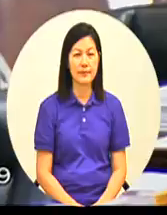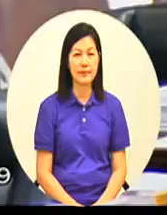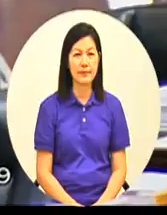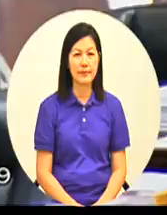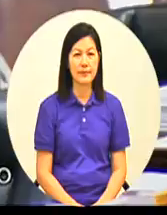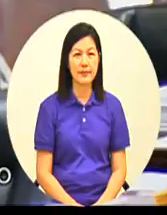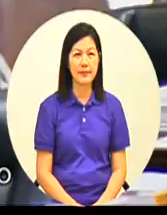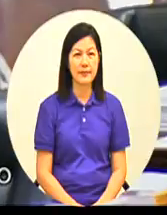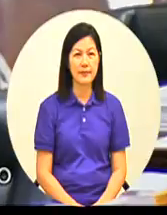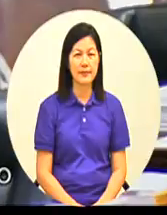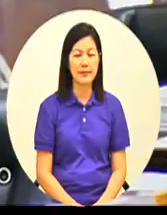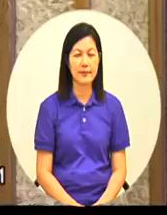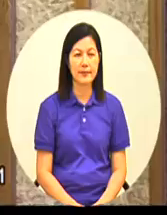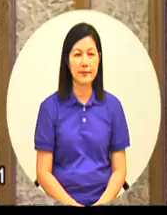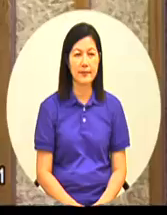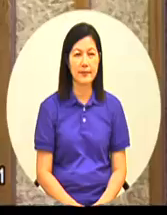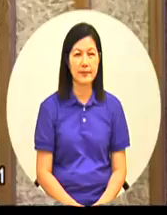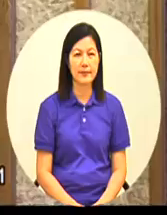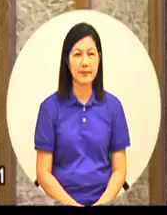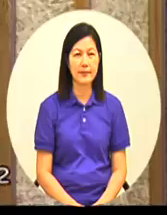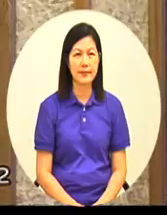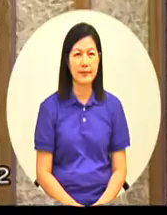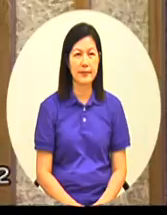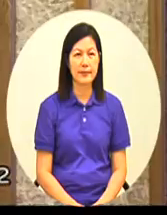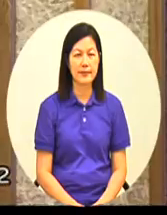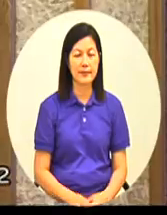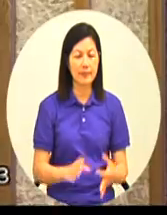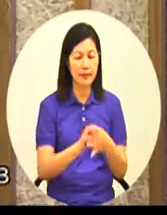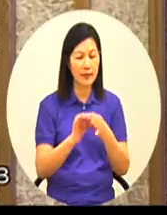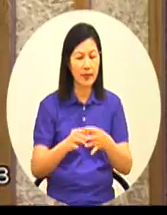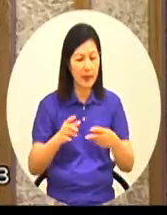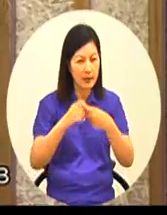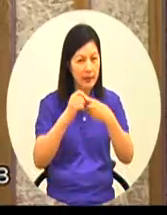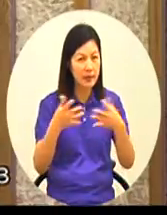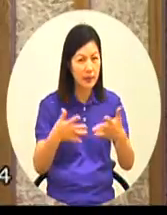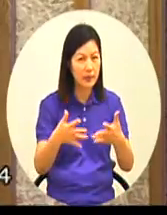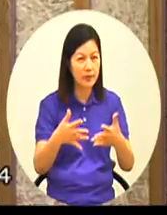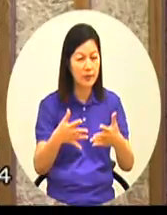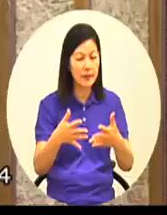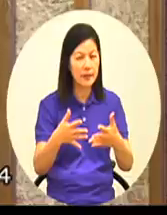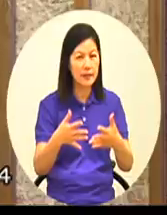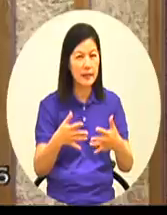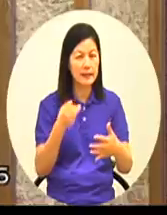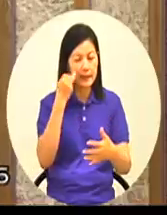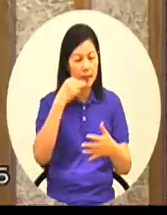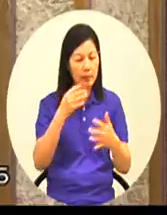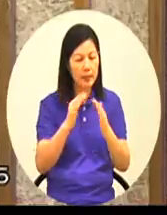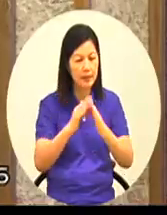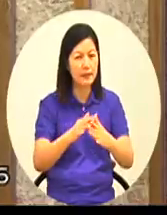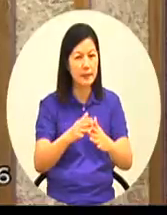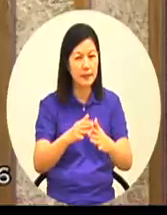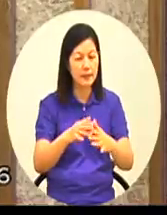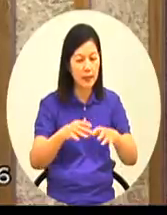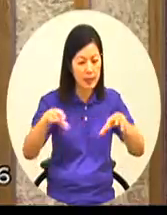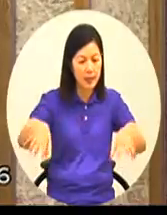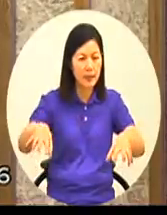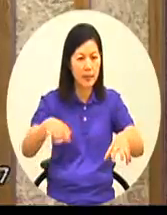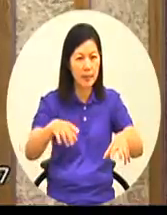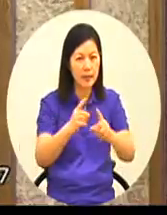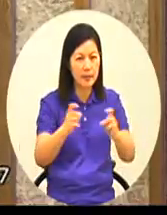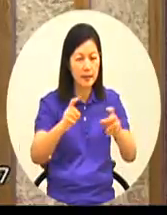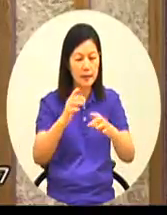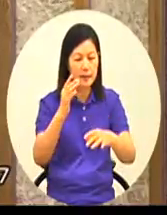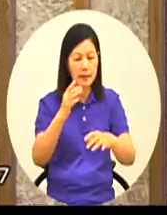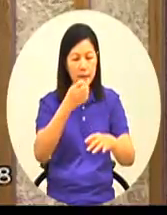秘书处回答。 好，谢谢主席，谢谢议员。有关议员第一个问题，怎么样就是因为姐妹社的关系，让两边的城市间年